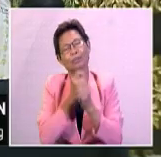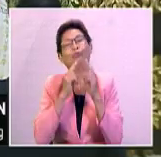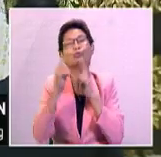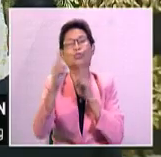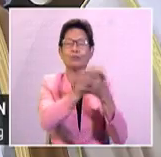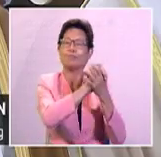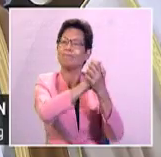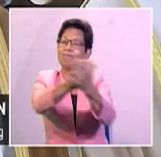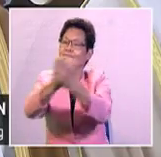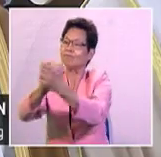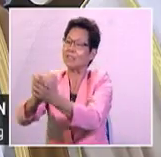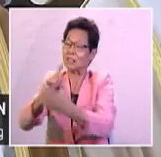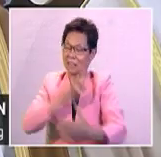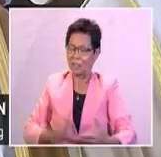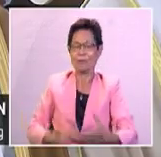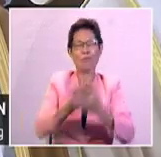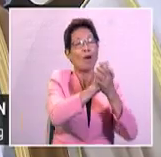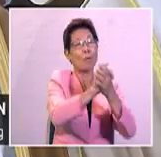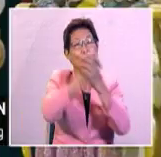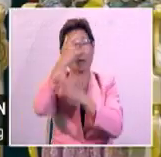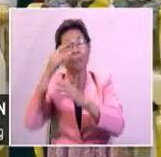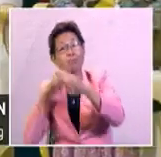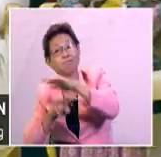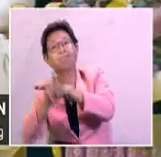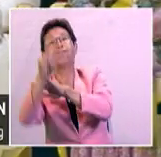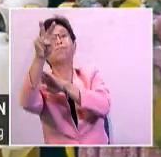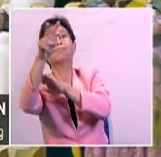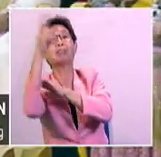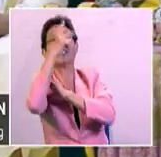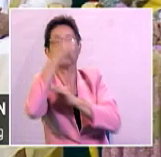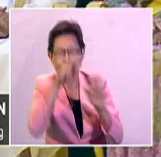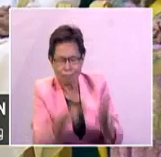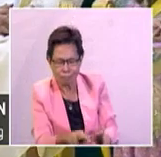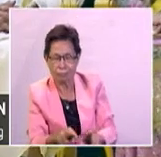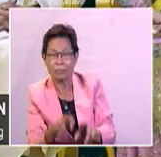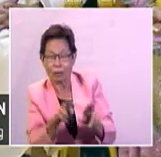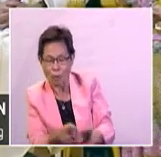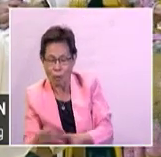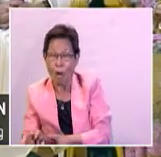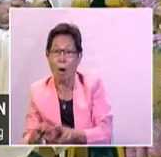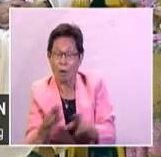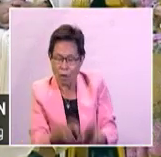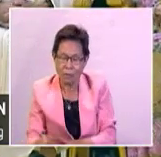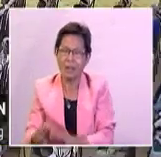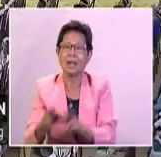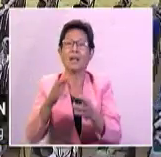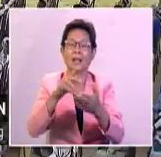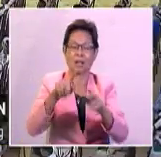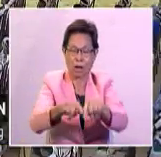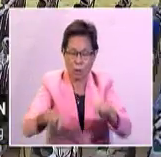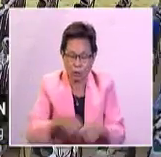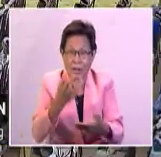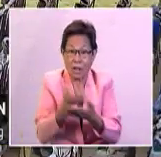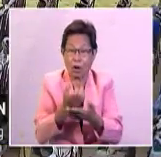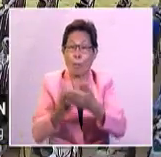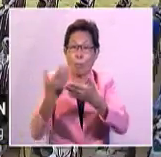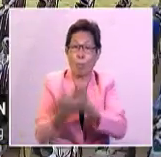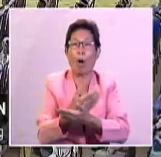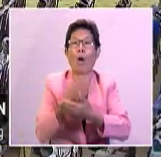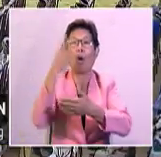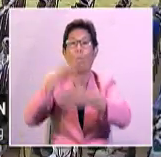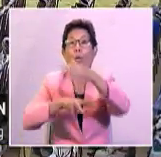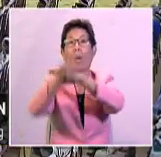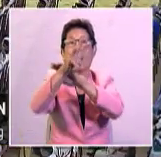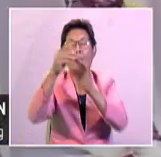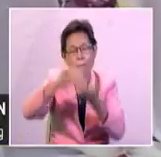juga dizahirkan baginda atas pandangan jauh kerajaan dalam rencana gagasan ekonomi baru yang dinamakan Wawasan Kemakmuran